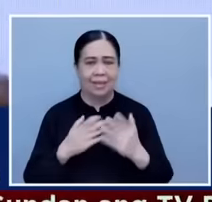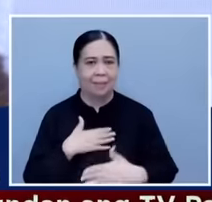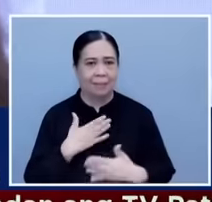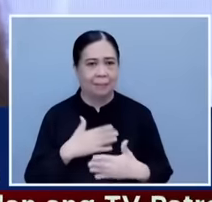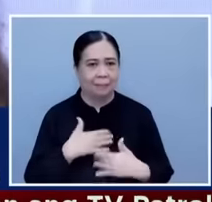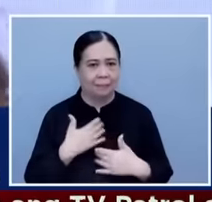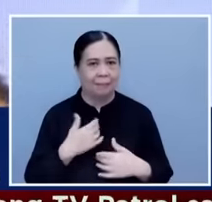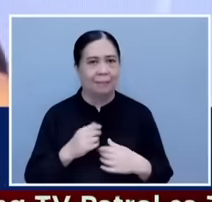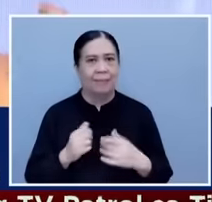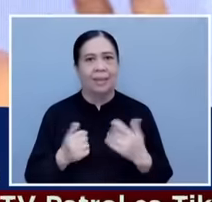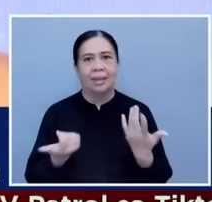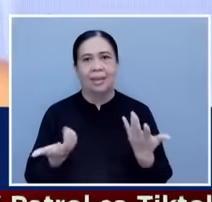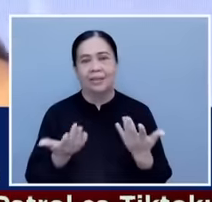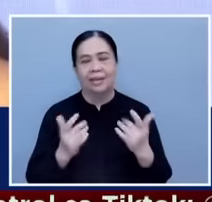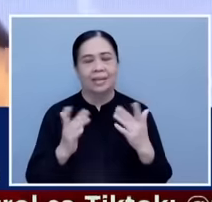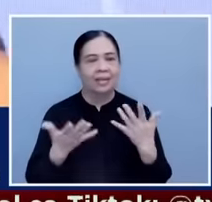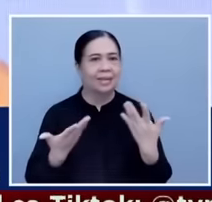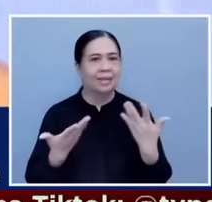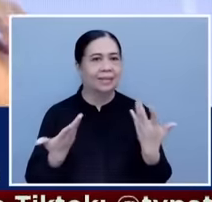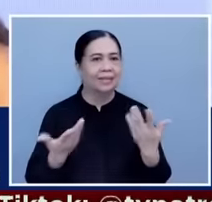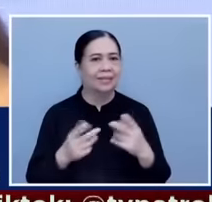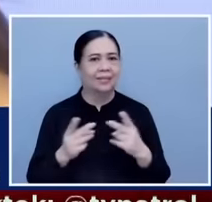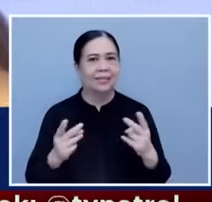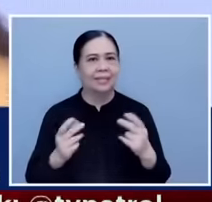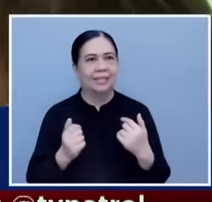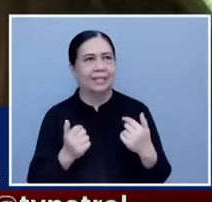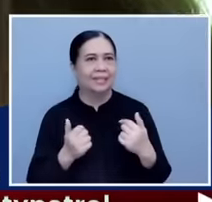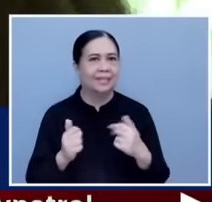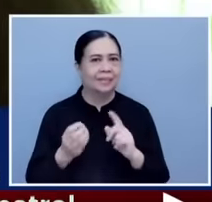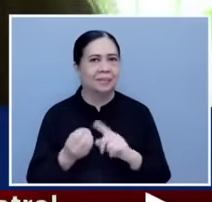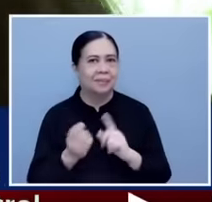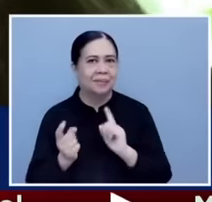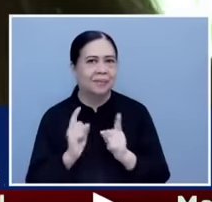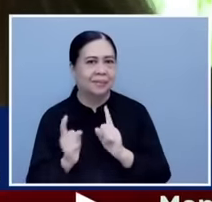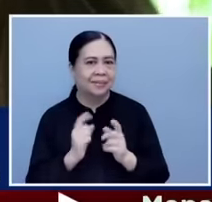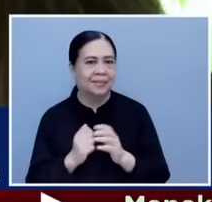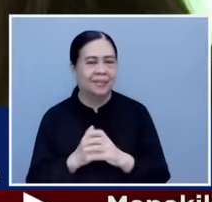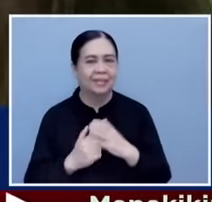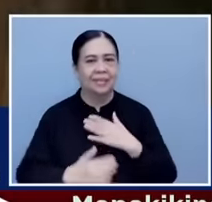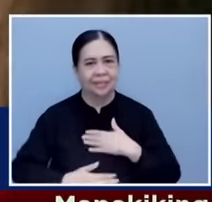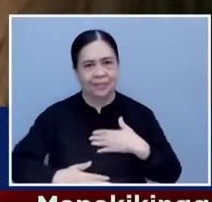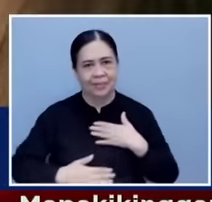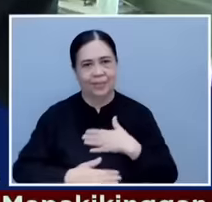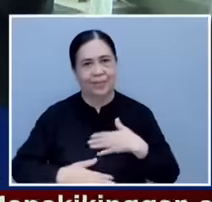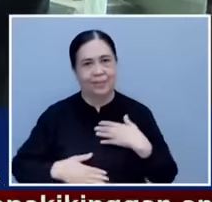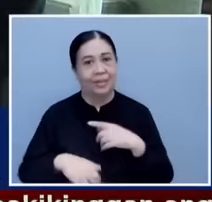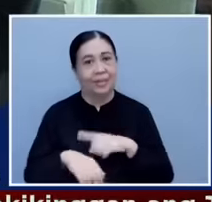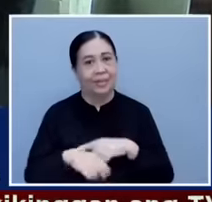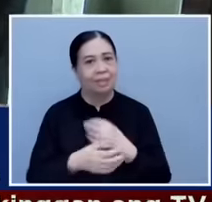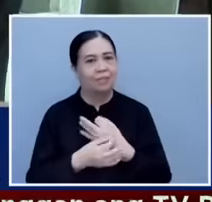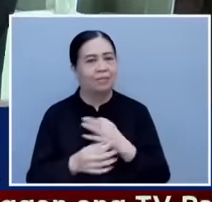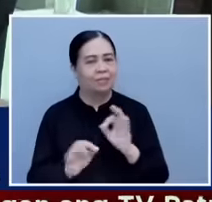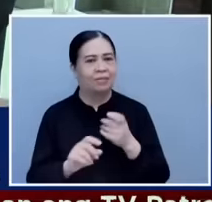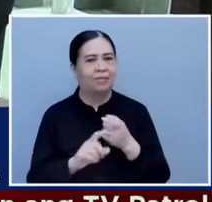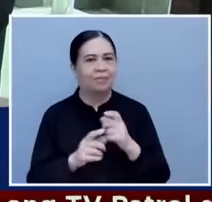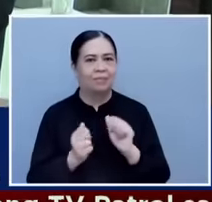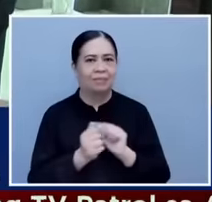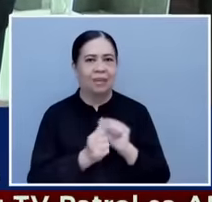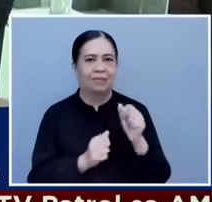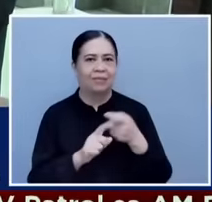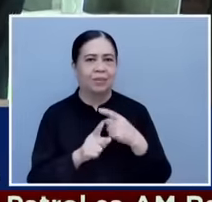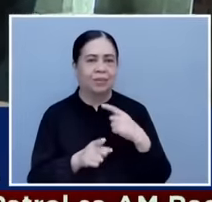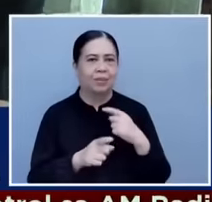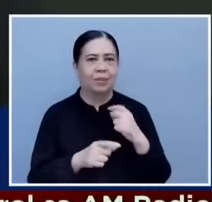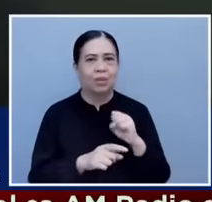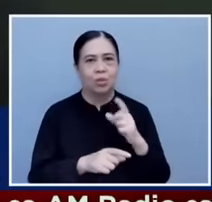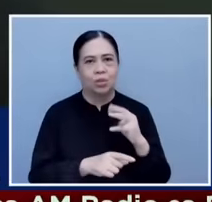very light. She's so giddy when I talk to her. Ine-enjoy din niya ang panahong malayo sa social media. At sa tanong